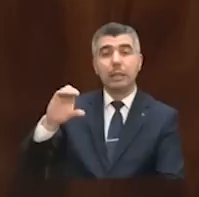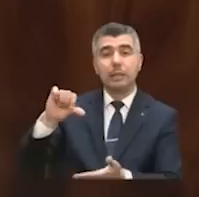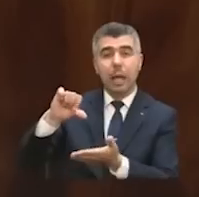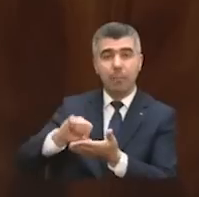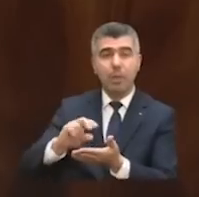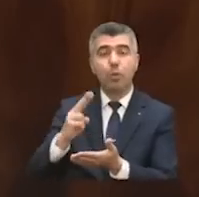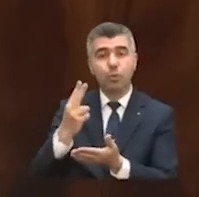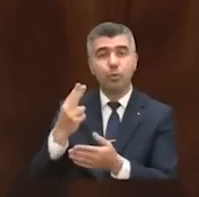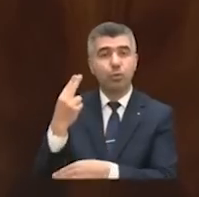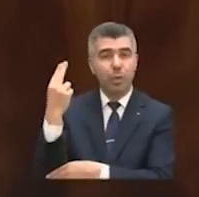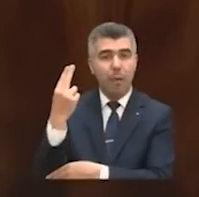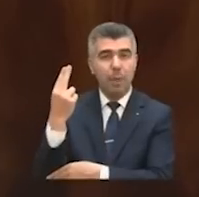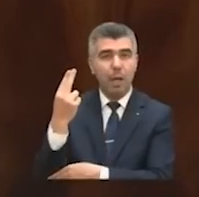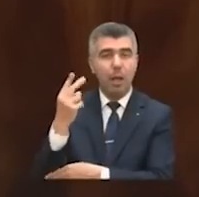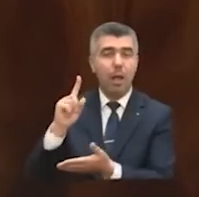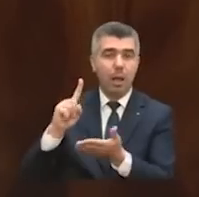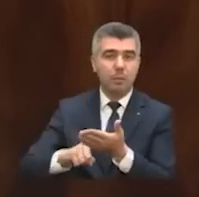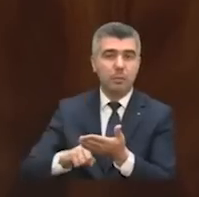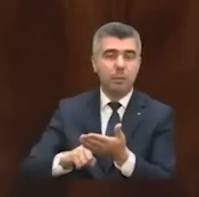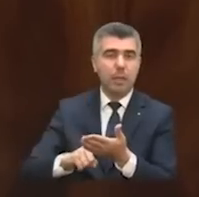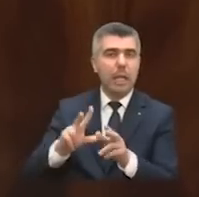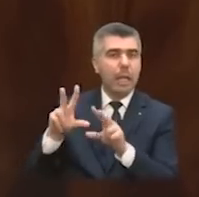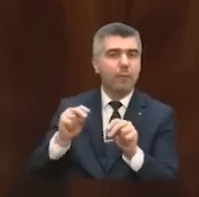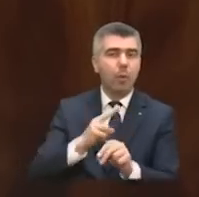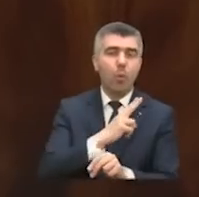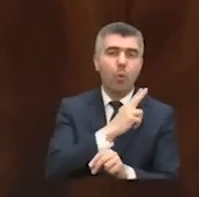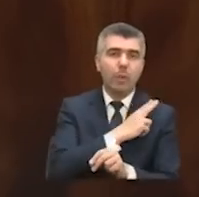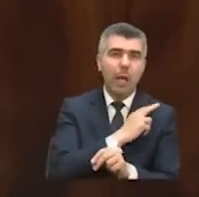خصهاش جوج جامعات؟ بنفس الأساتذة وبيتات